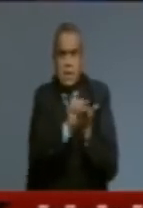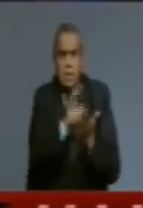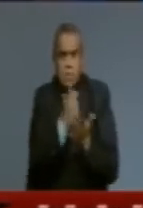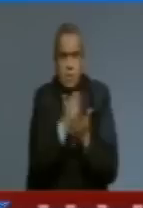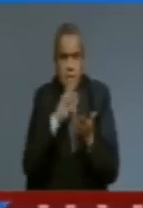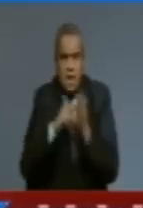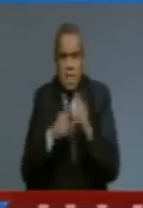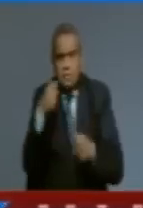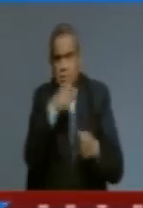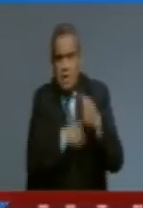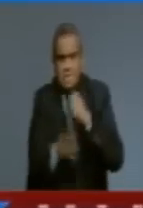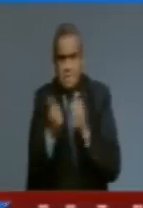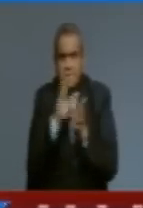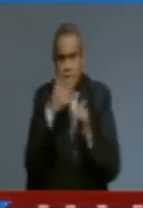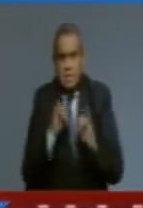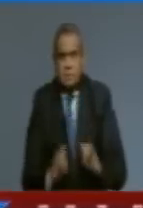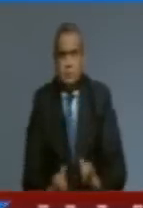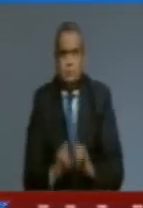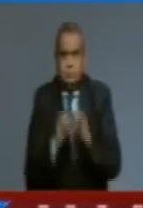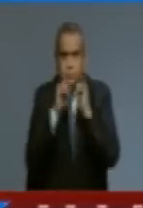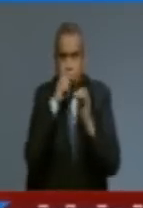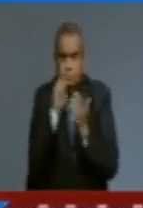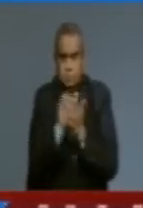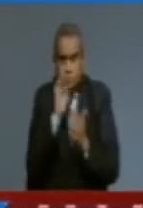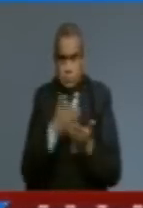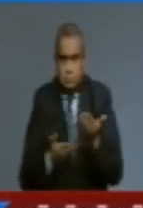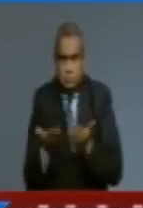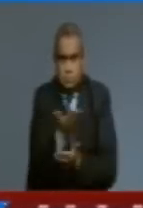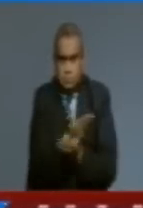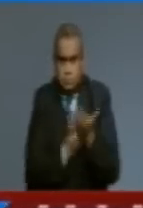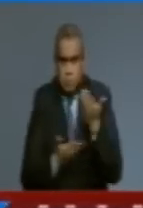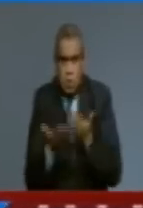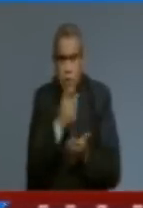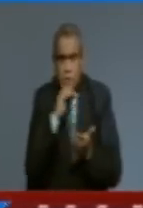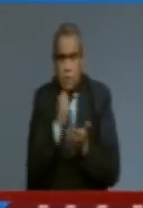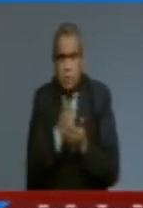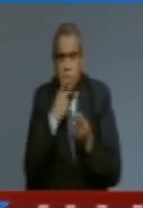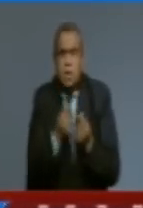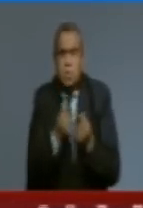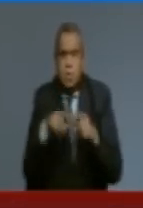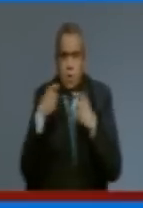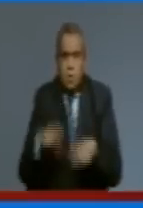أن نزيد حجم المعاملات بعملات وطنية كي